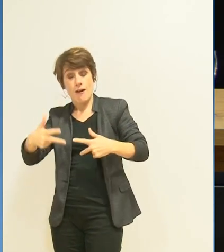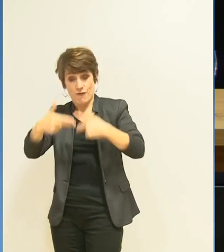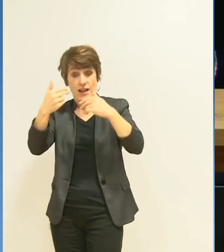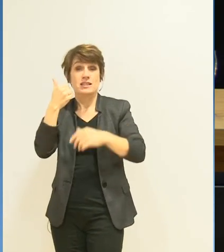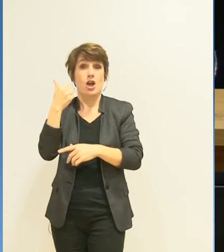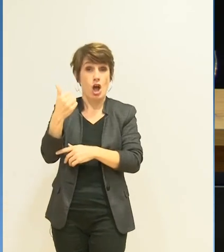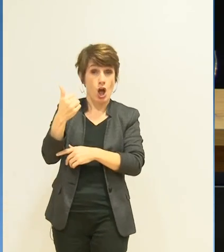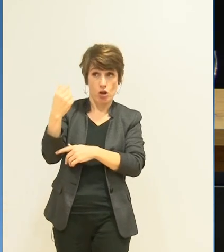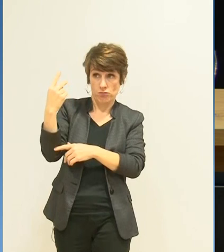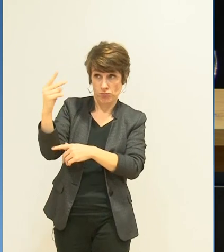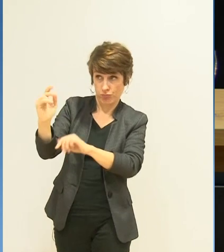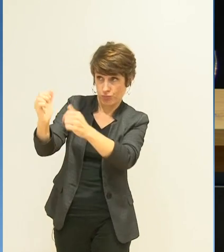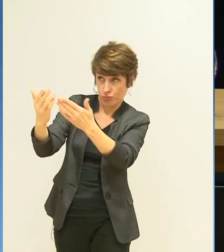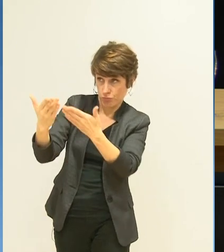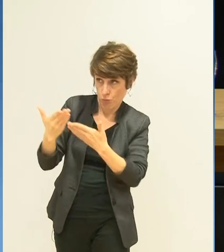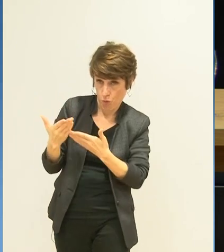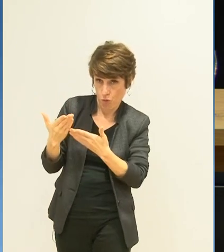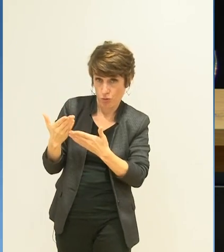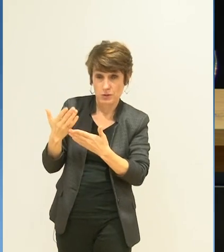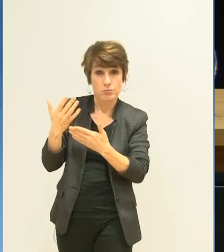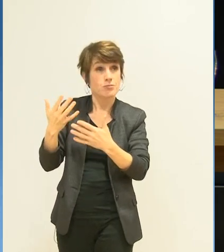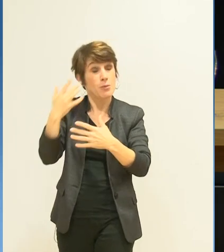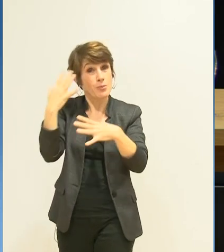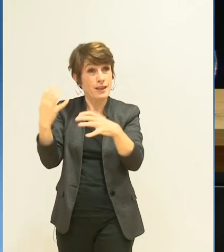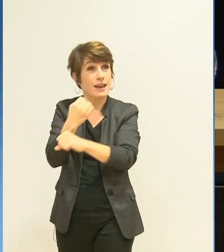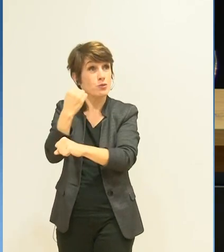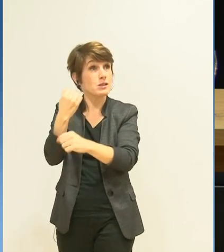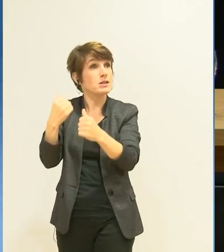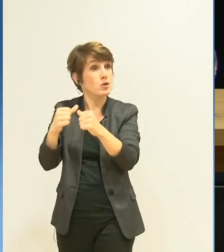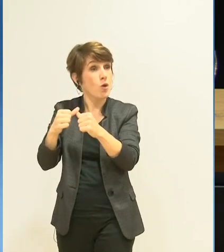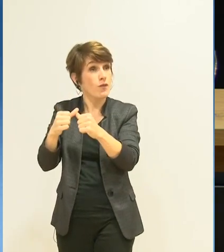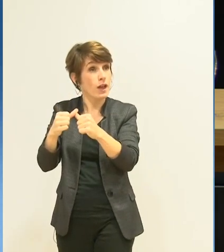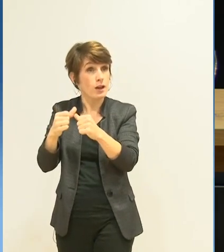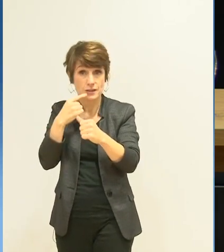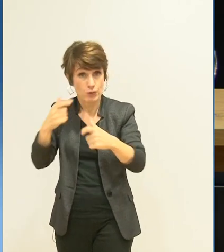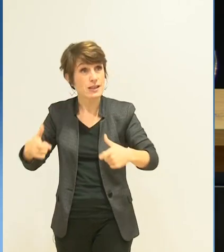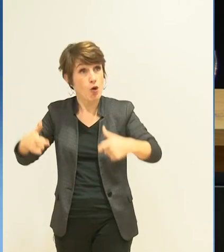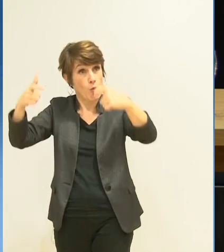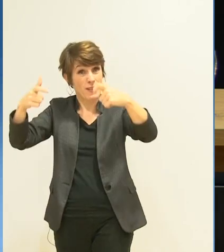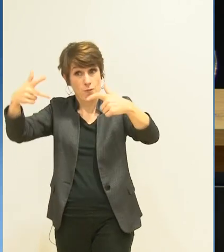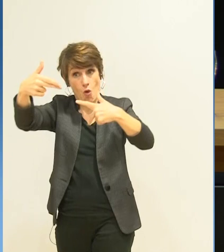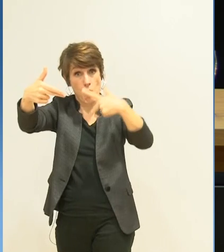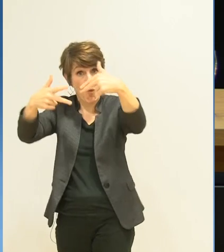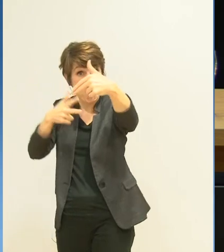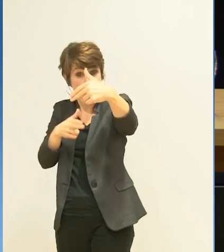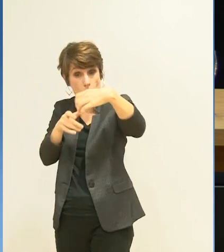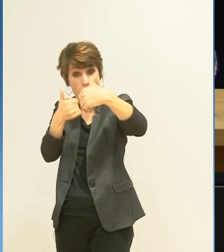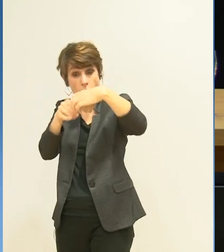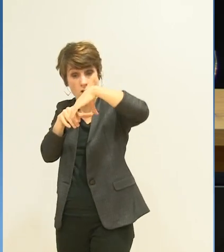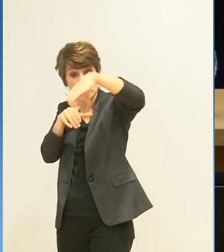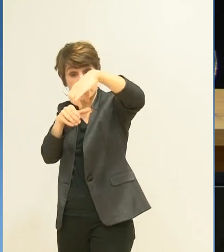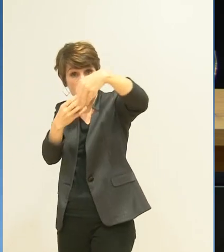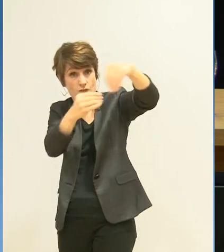présente et que la suite n'aboutit pas va-t-on céder une aile morceler le bien qu'en sera-t-il des occupants